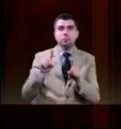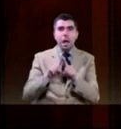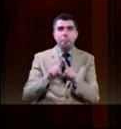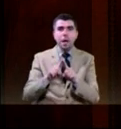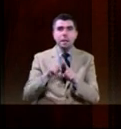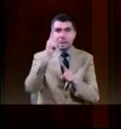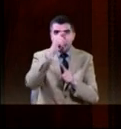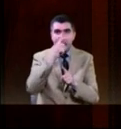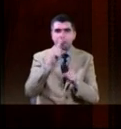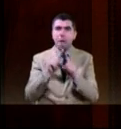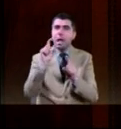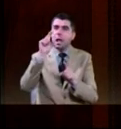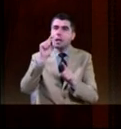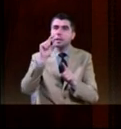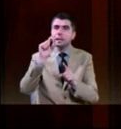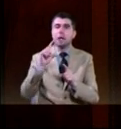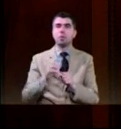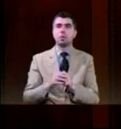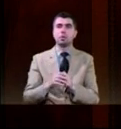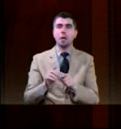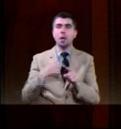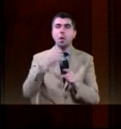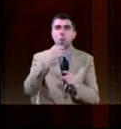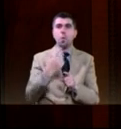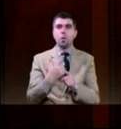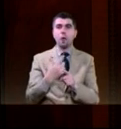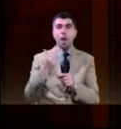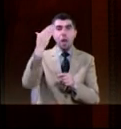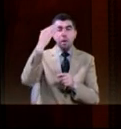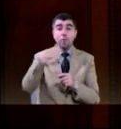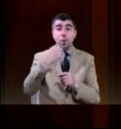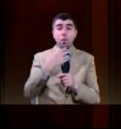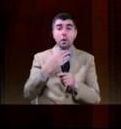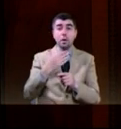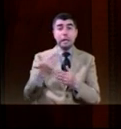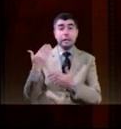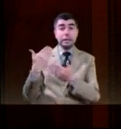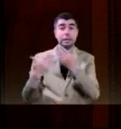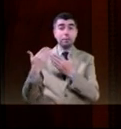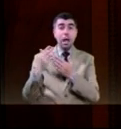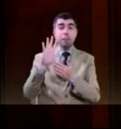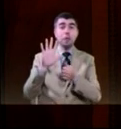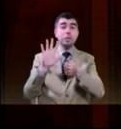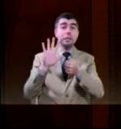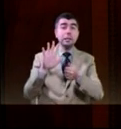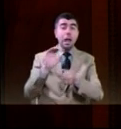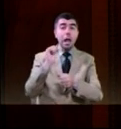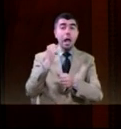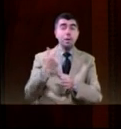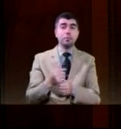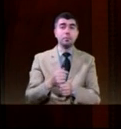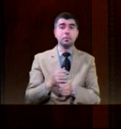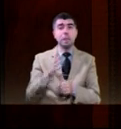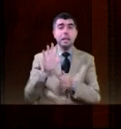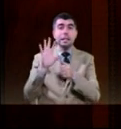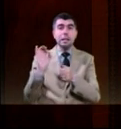نعم، ولكنه محدود جدا. انا عطيتكم قبيله المثال باقي كنتذكروا ملي كانت 65 سنه، انه الانسان اللي غيخرج دابا